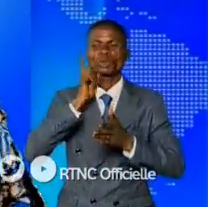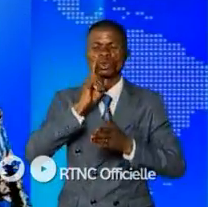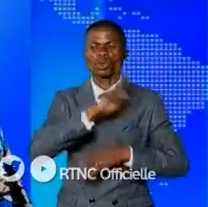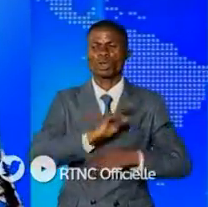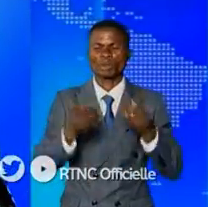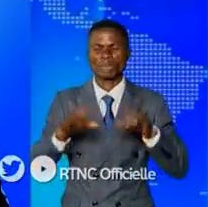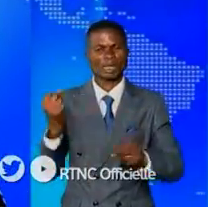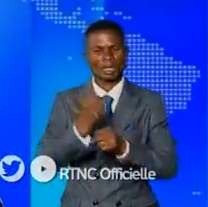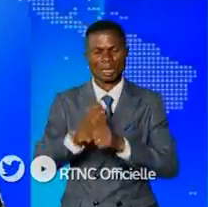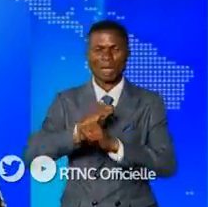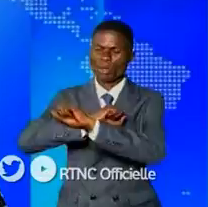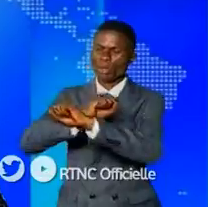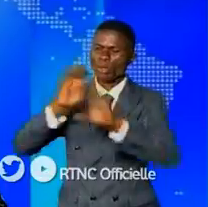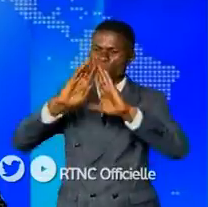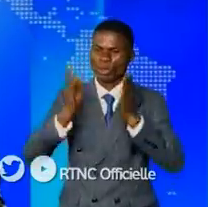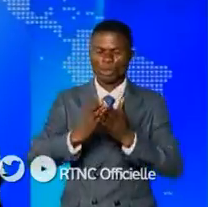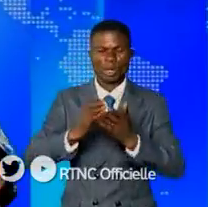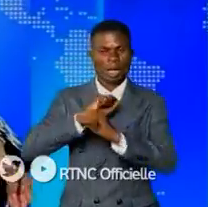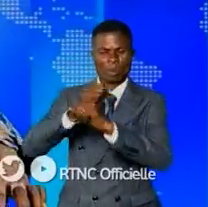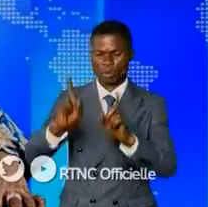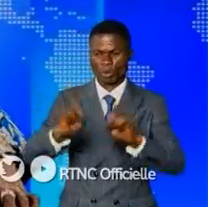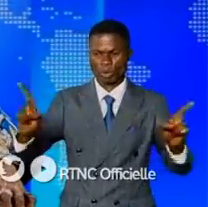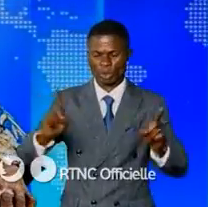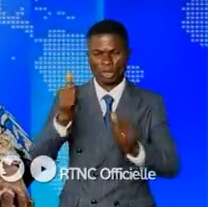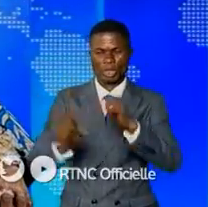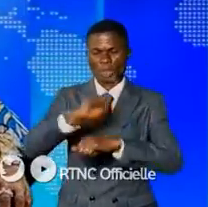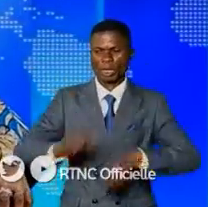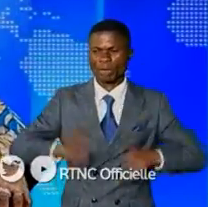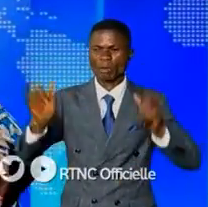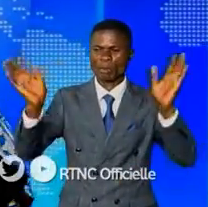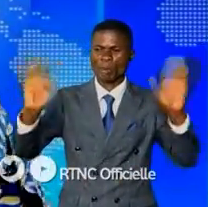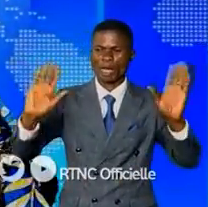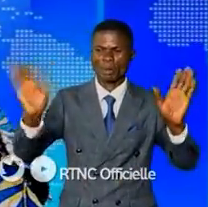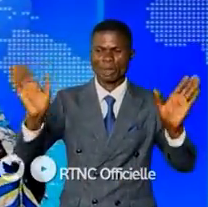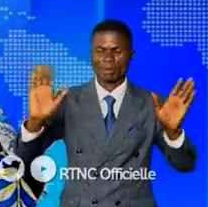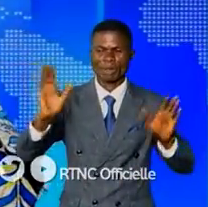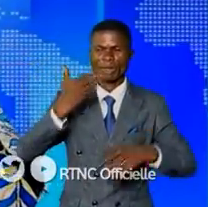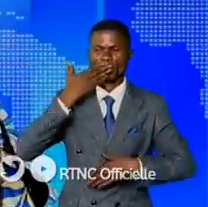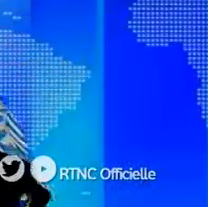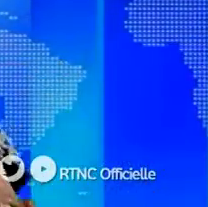travaillez pour la beauté des choses et prenez soin de vous, car chaque jour est une vie. Bonsoir.